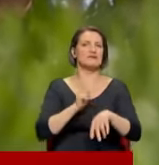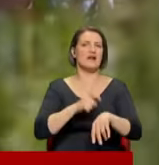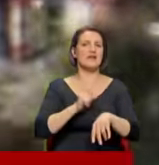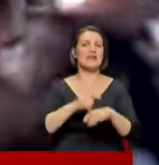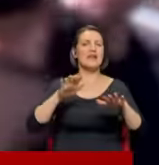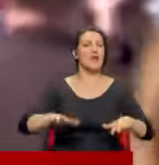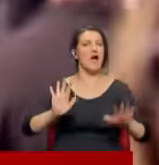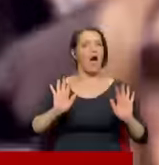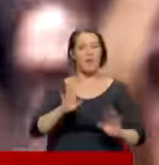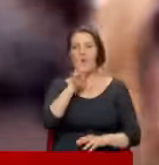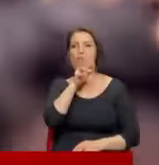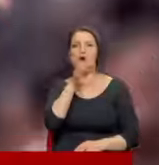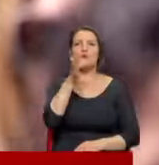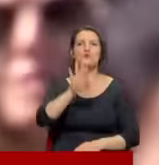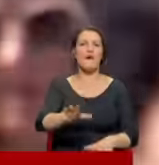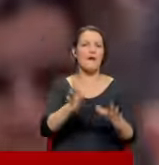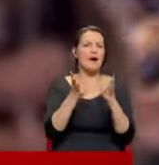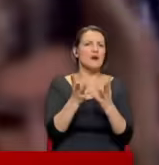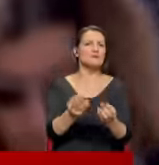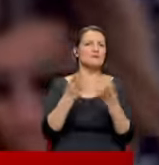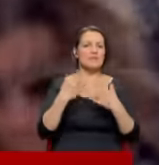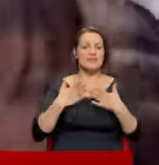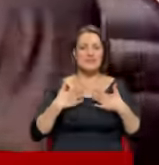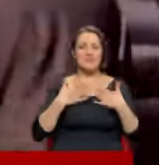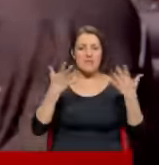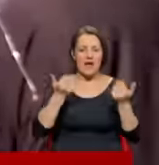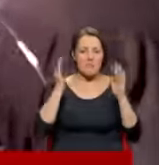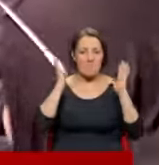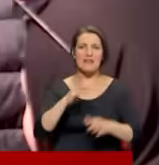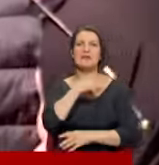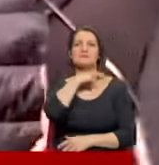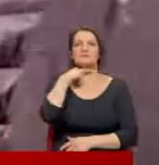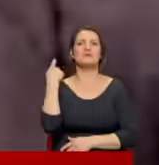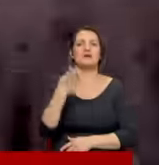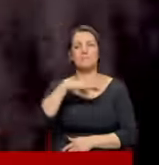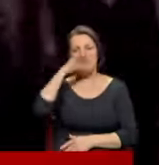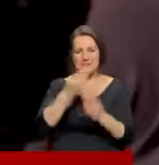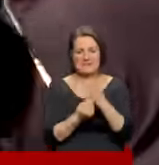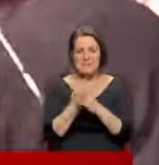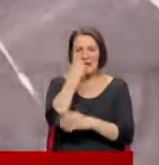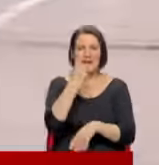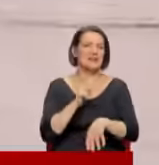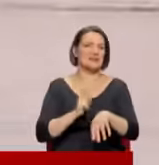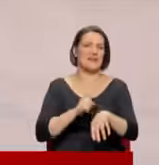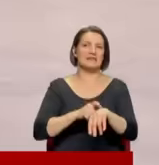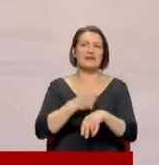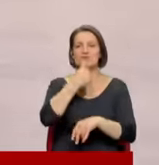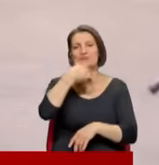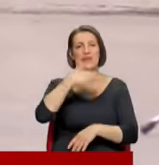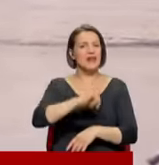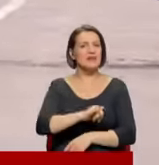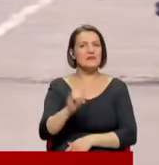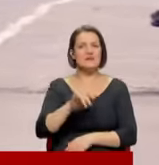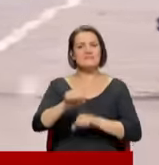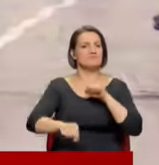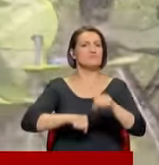saatlerinde sakindi ama öğleden sonra kalabalıktan nefes almak bile imkansız oldu. Bayram sabahının ilk saatlerinde sahillerde